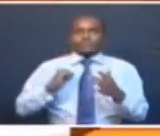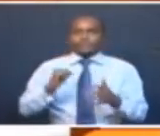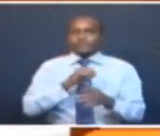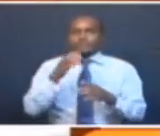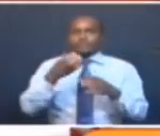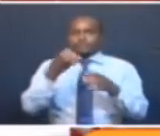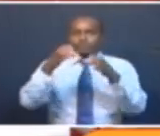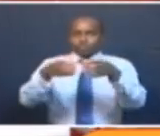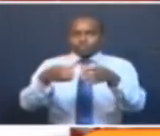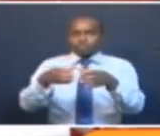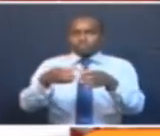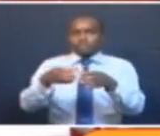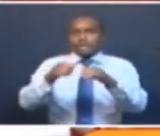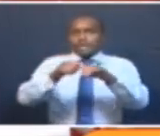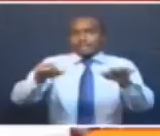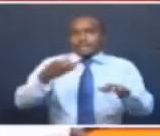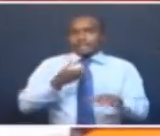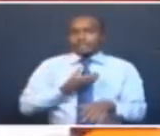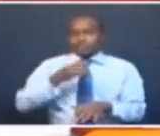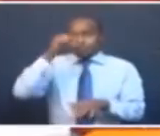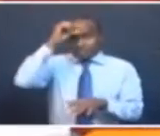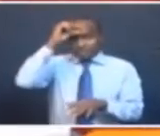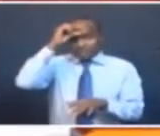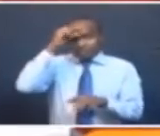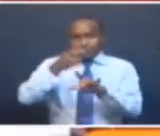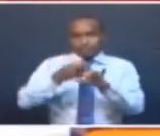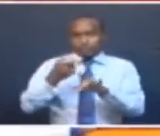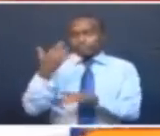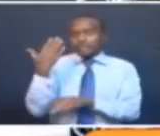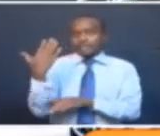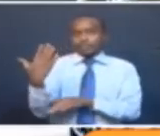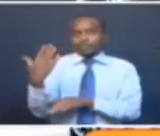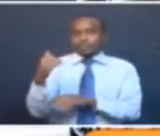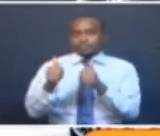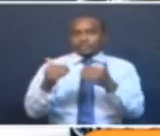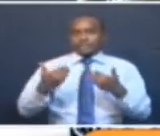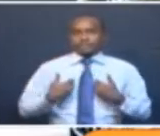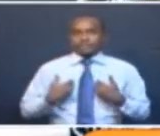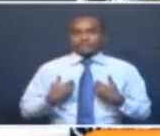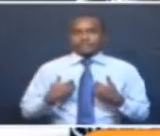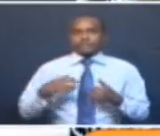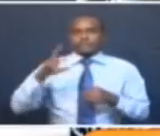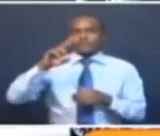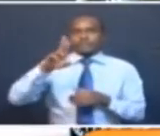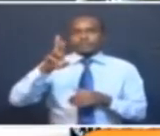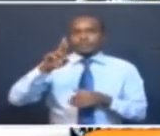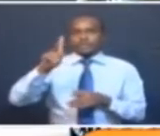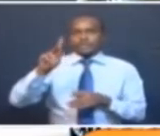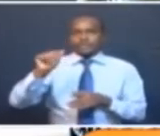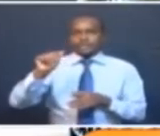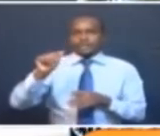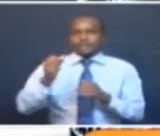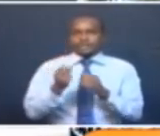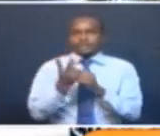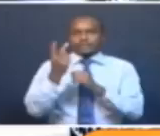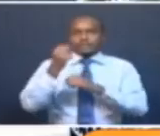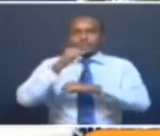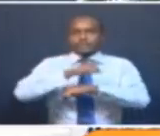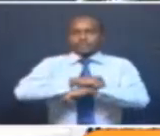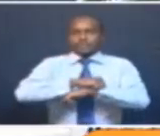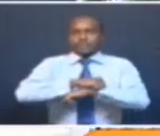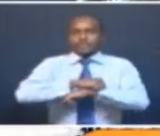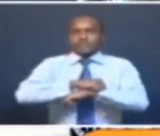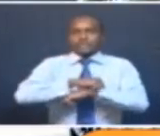serikali kulingana na stakabadhi zilizoko mikononi mwa kaunti ya Nairobi. Ruaraka Secondary School, which is under the Minister of